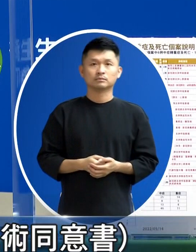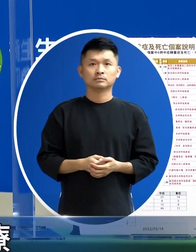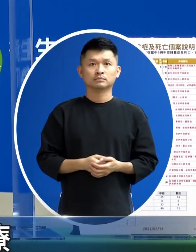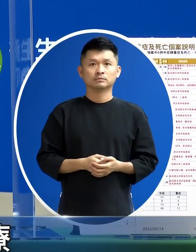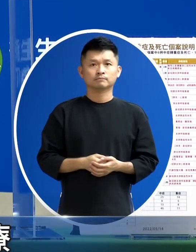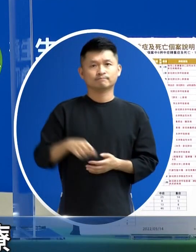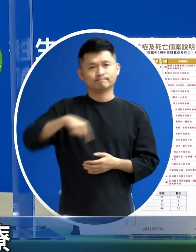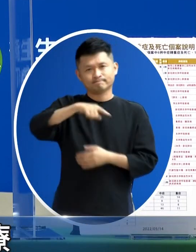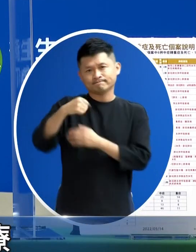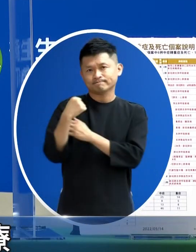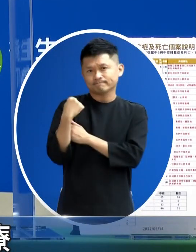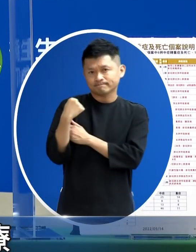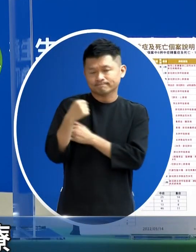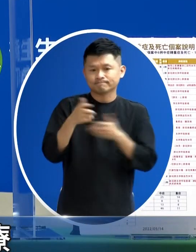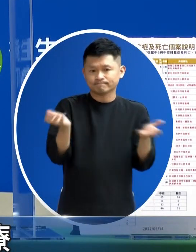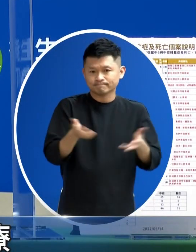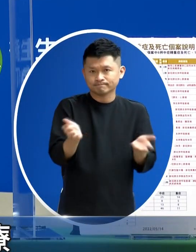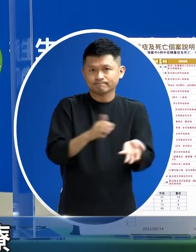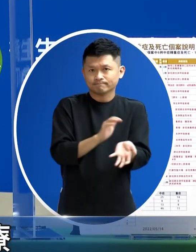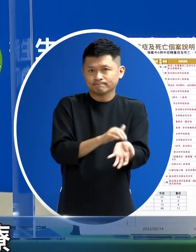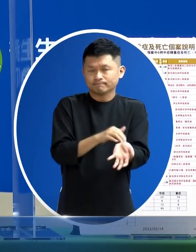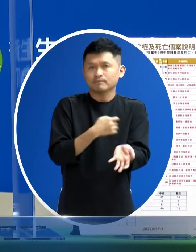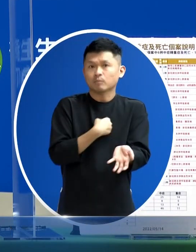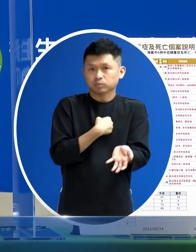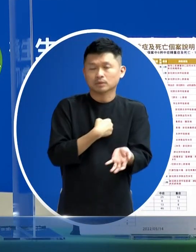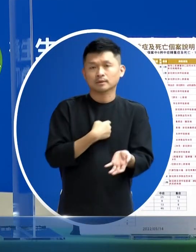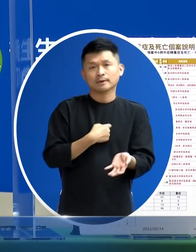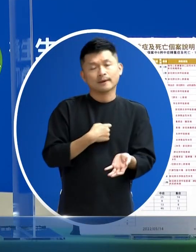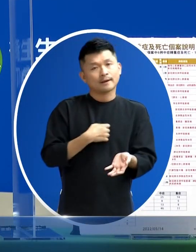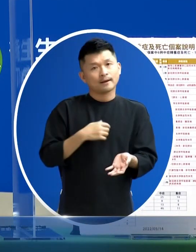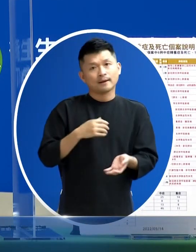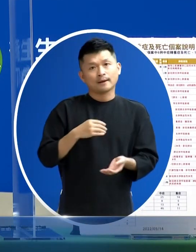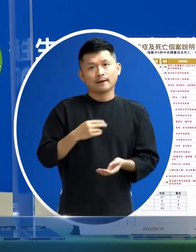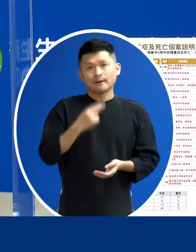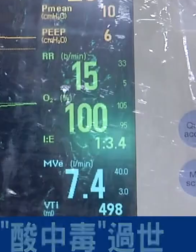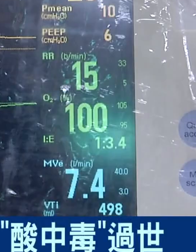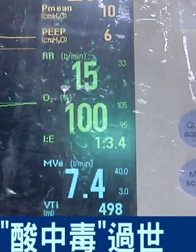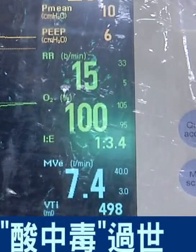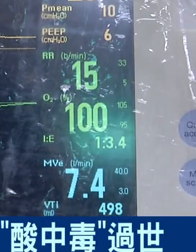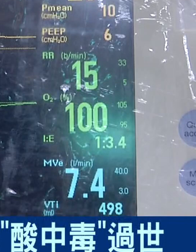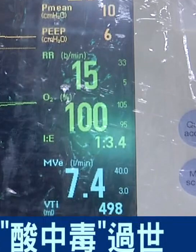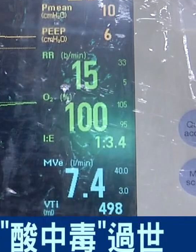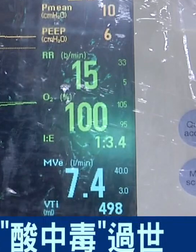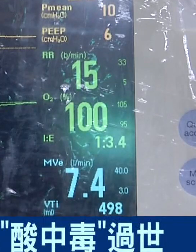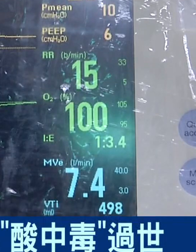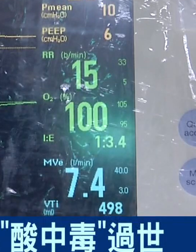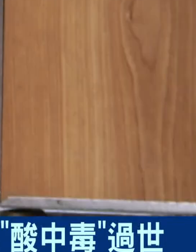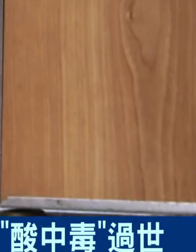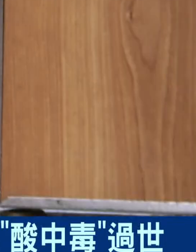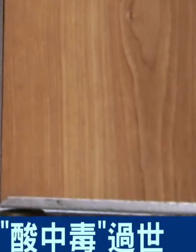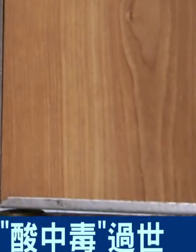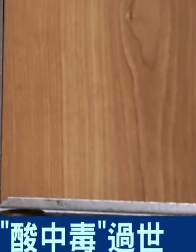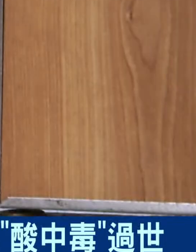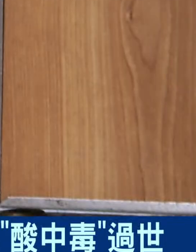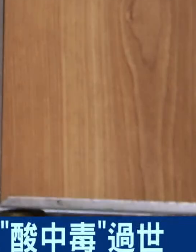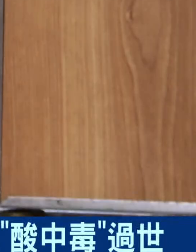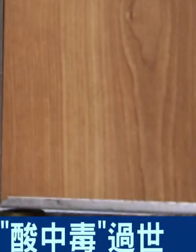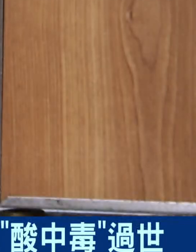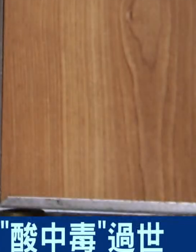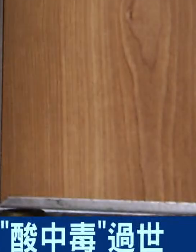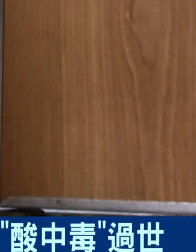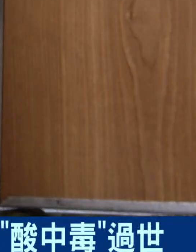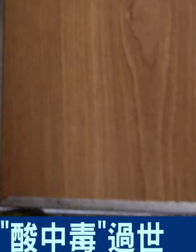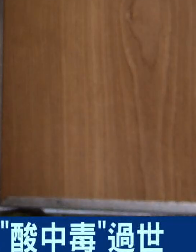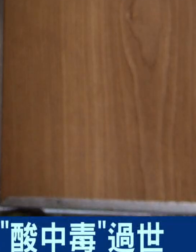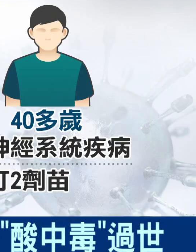都尽力还是要把它治疗了哈，不过还是不幸的哈往生。 死亡个案数分析数据中，有名40多岁男